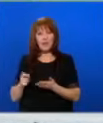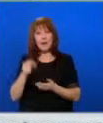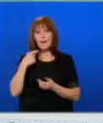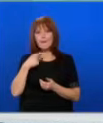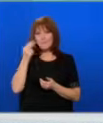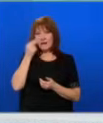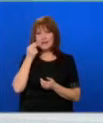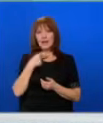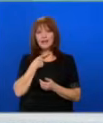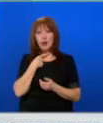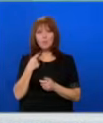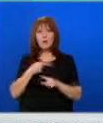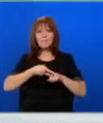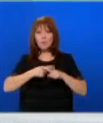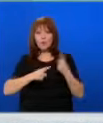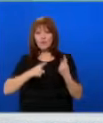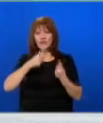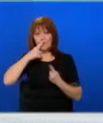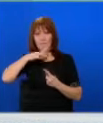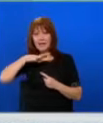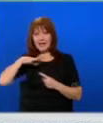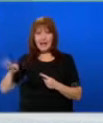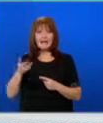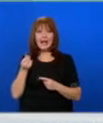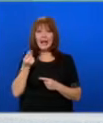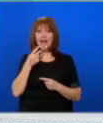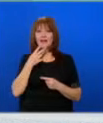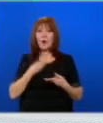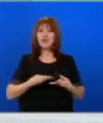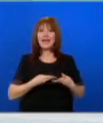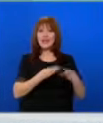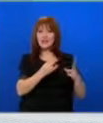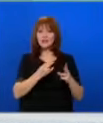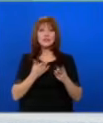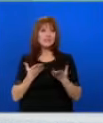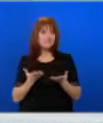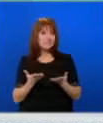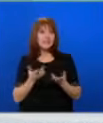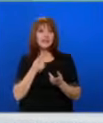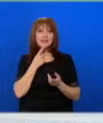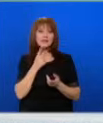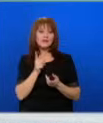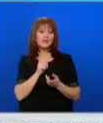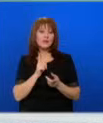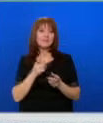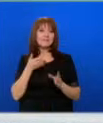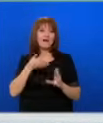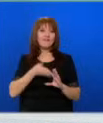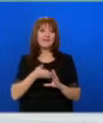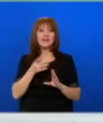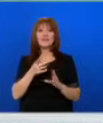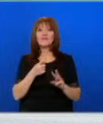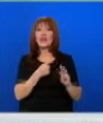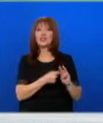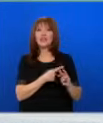между 0,5 милиард и 1 милиард лева загуби от износ, именно заради това, че все още не сме в Шенген.